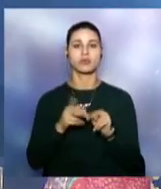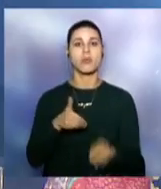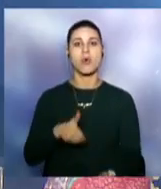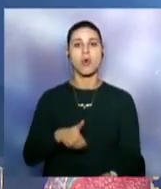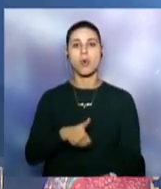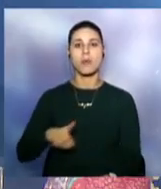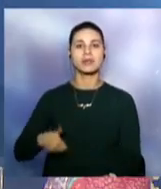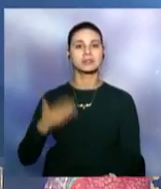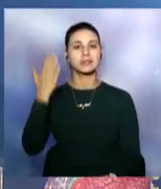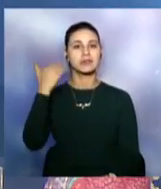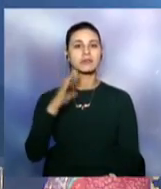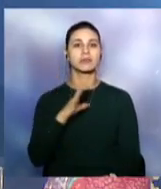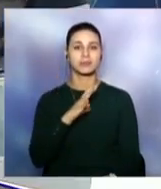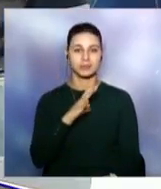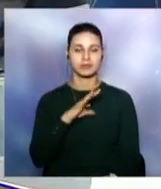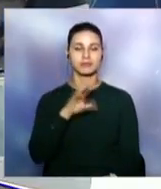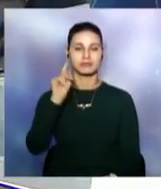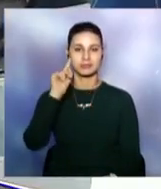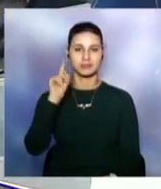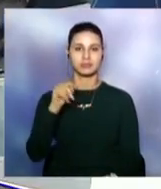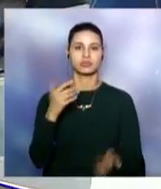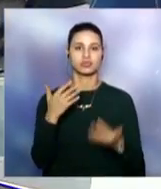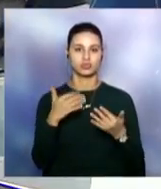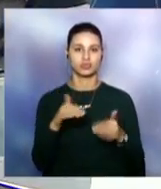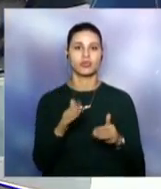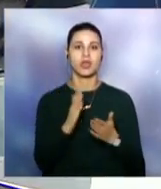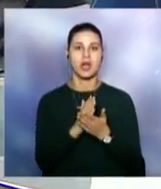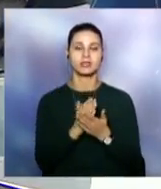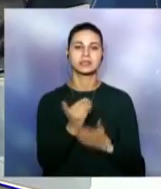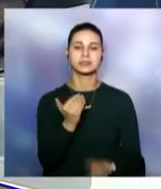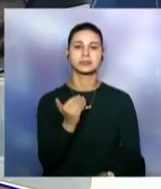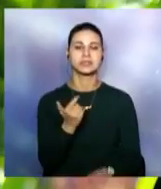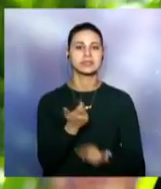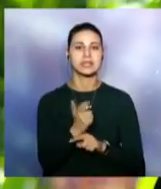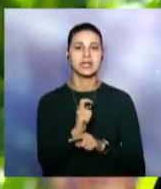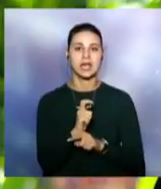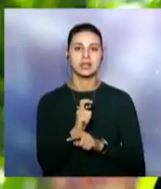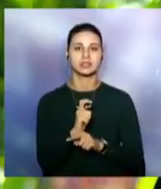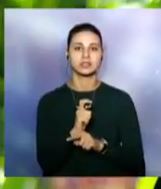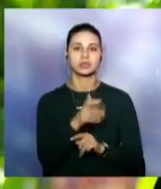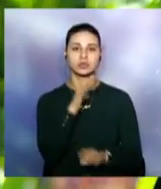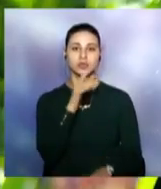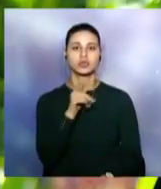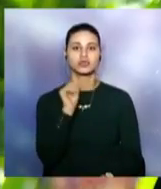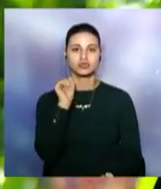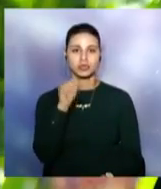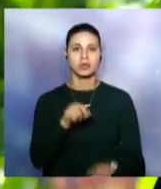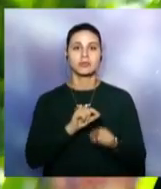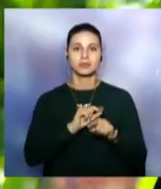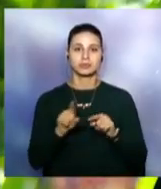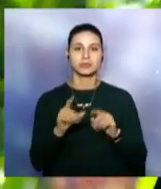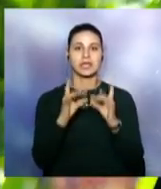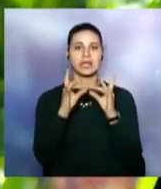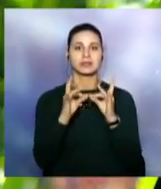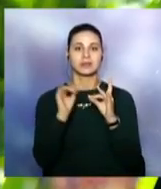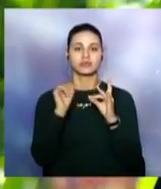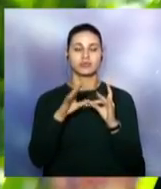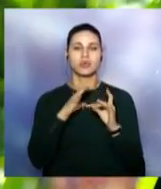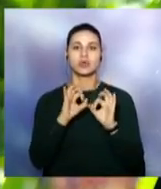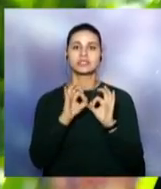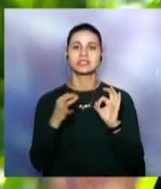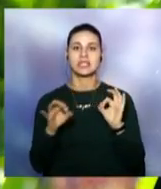ყოველთვის ხდება, ცნობილია, რომ არის მისი ძალიან დიდი შანსი, რომ ჩამოყალიბდეს ნაწლავებს შორის